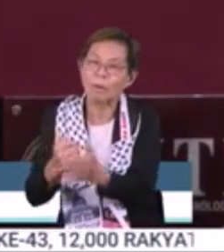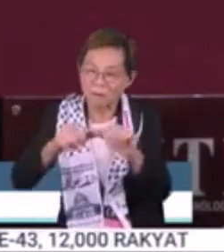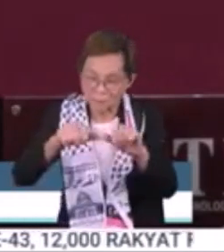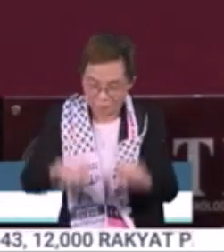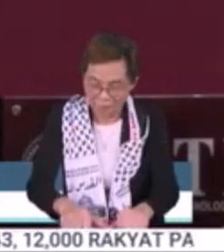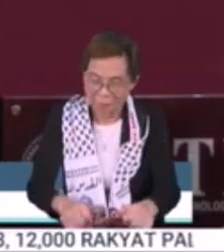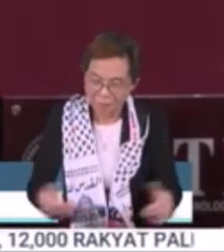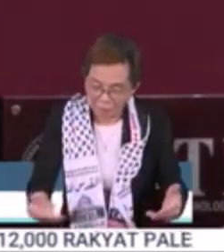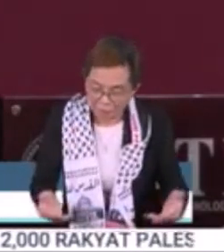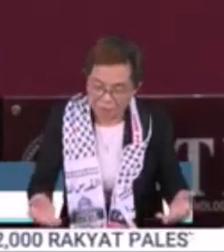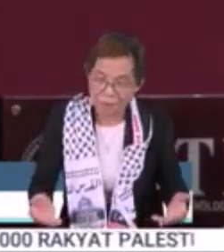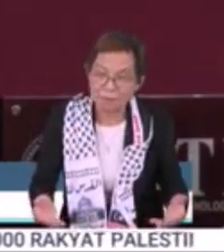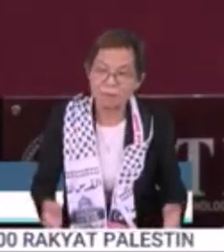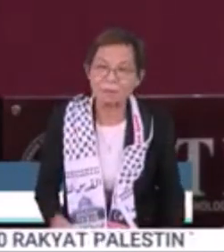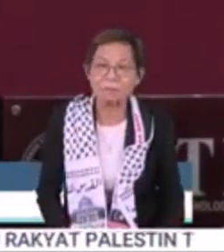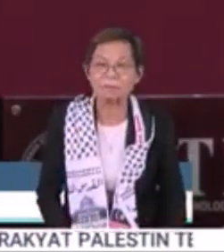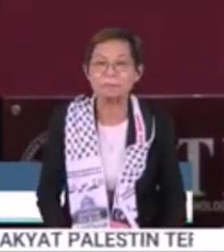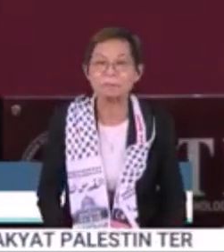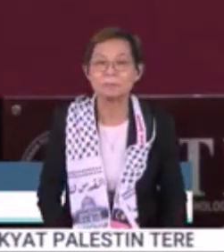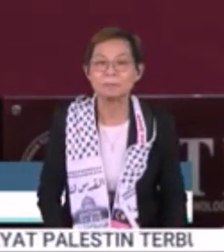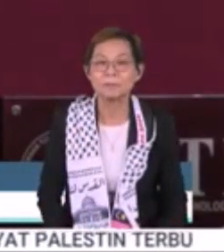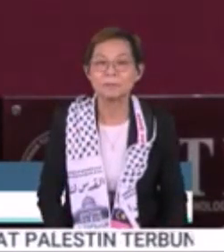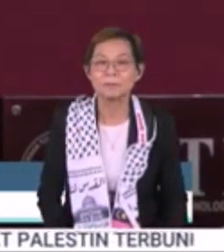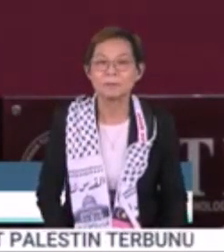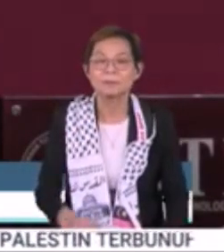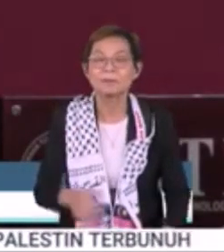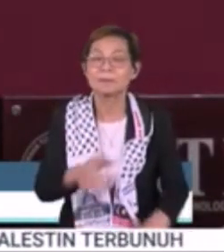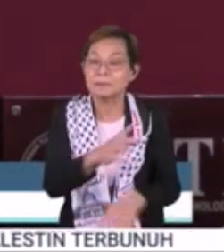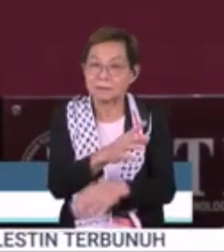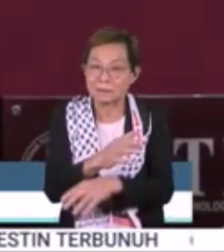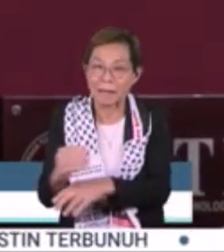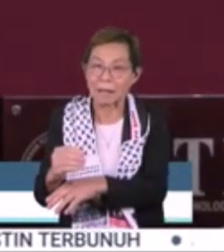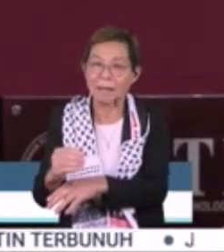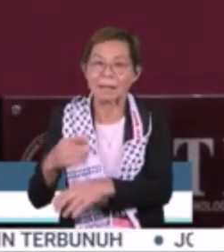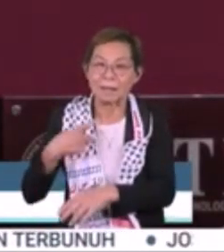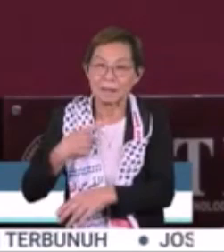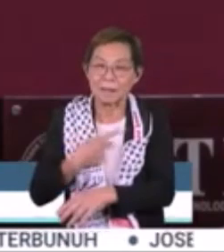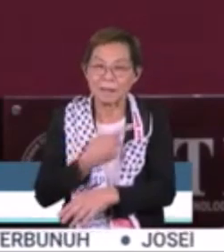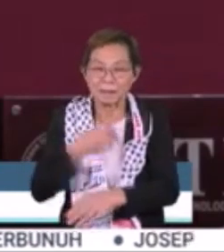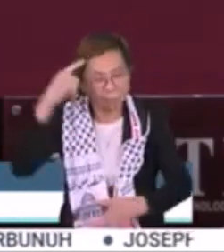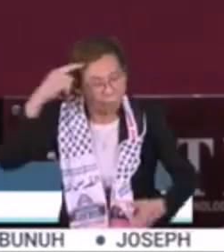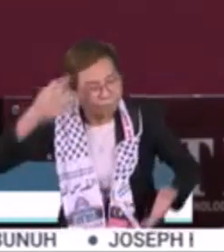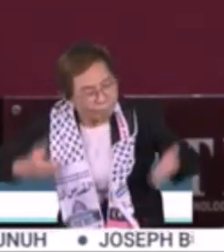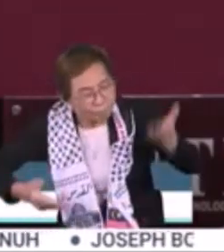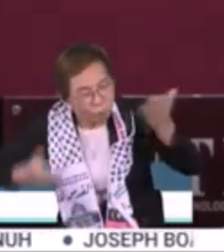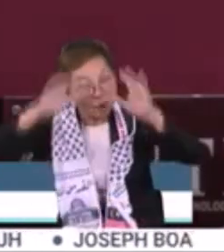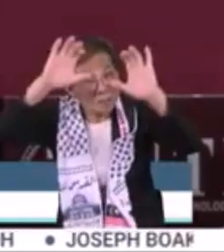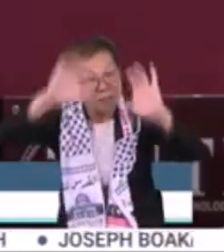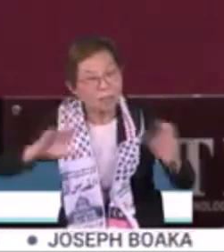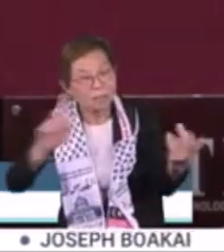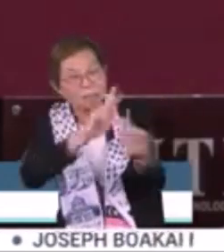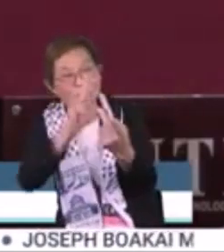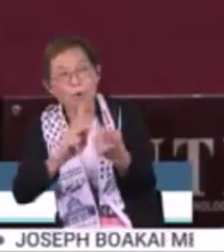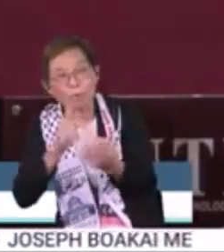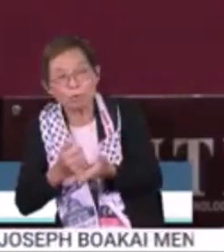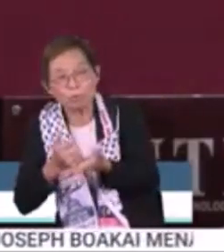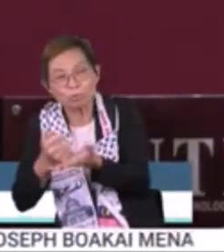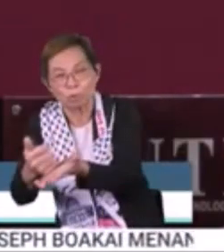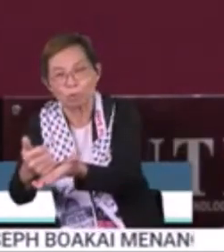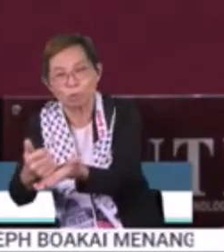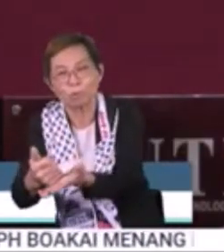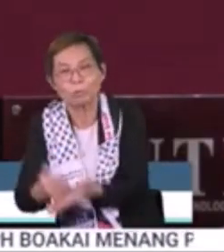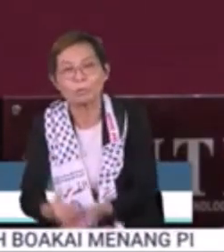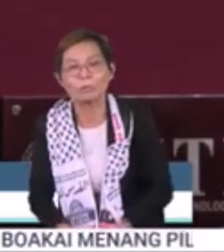di negeri dan lingkungan kita. Pada masa yang sama, kita pertimbangkan cara yang sesuai untuk menolong